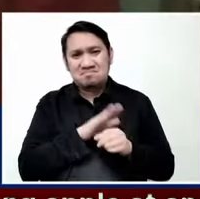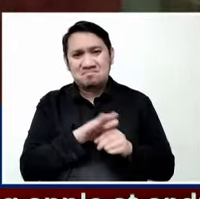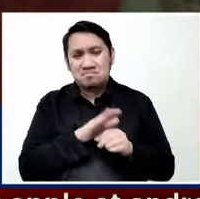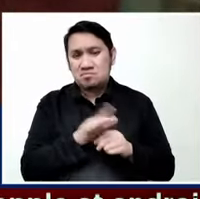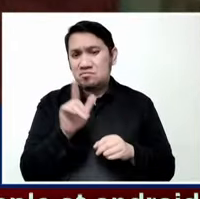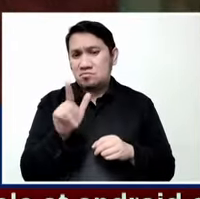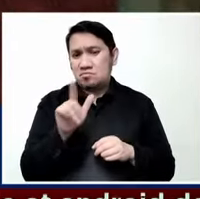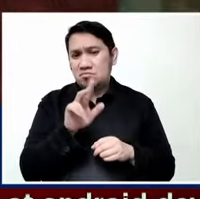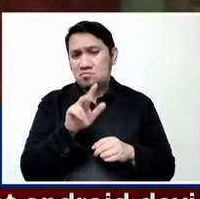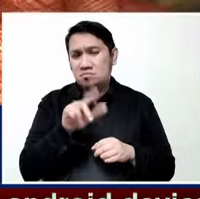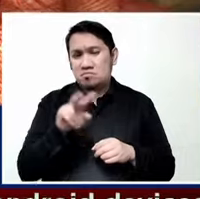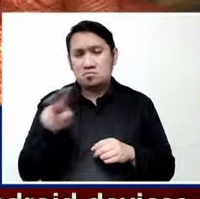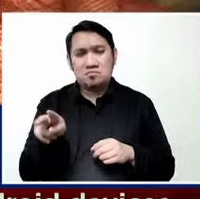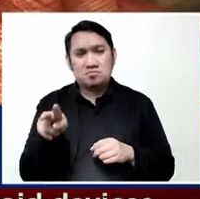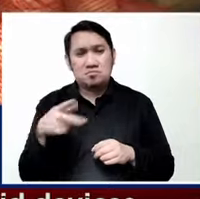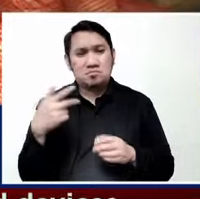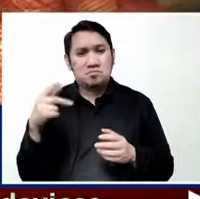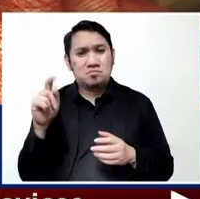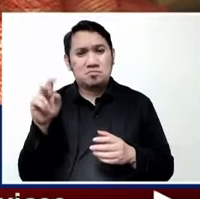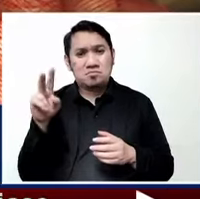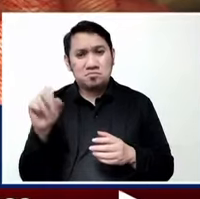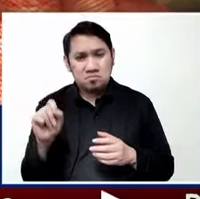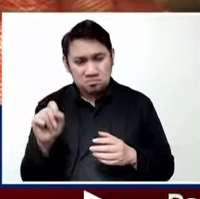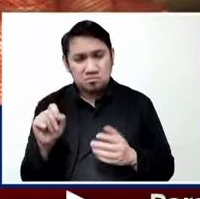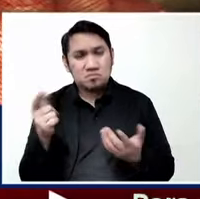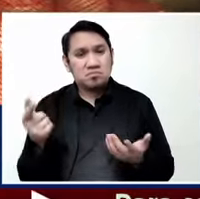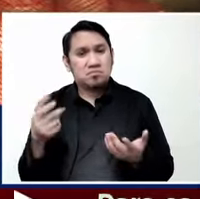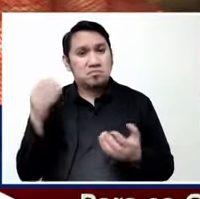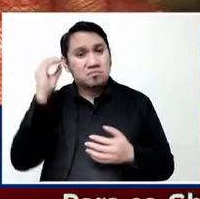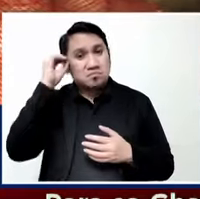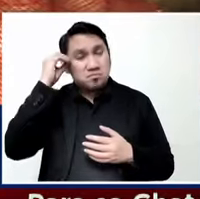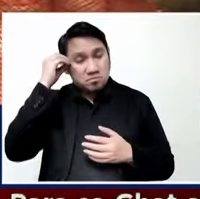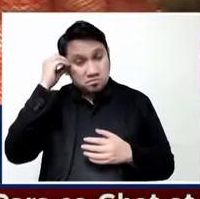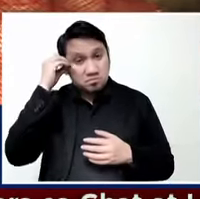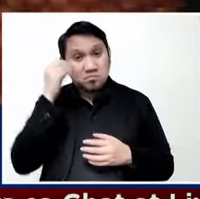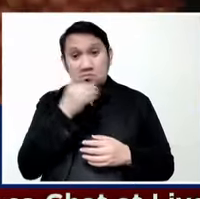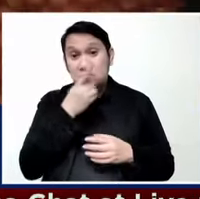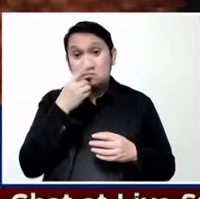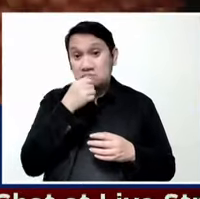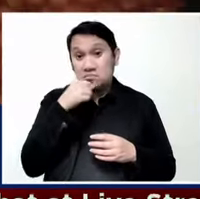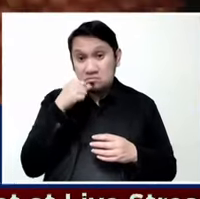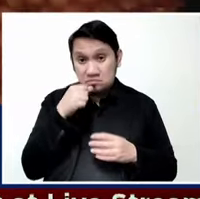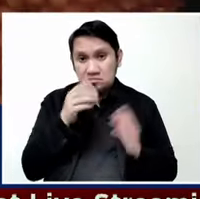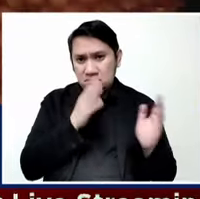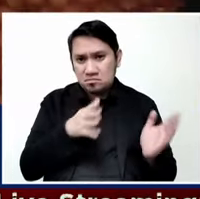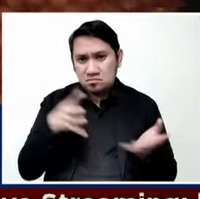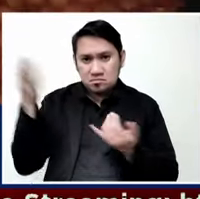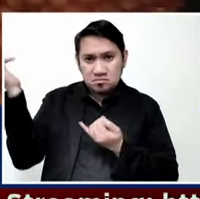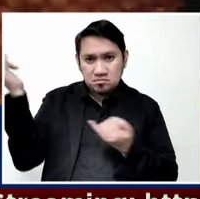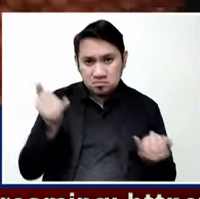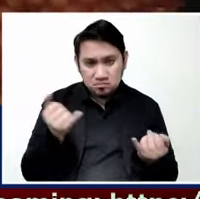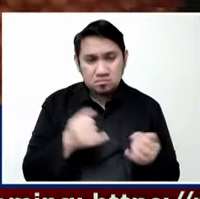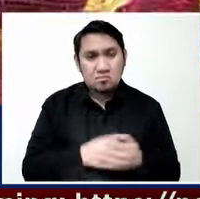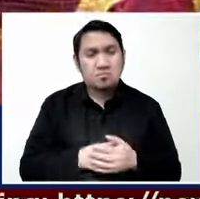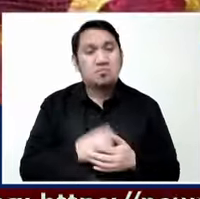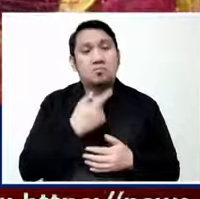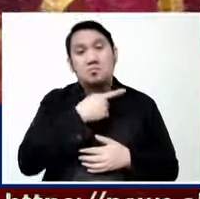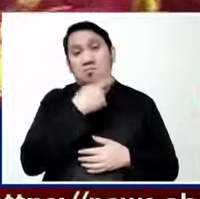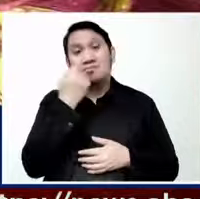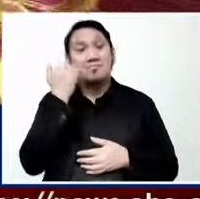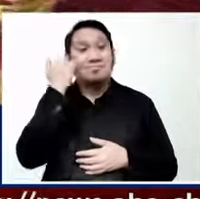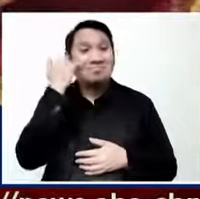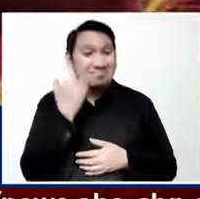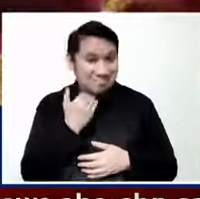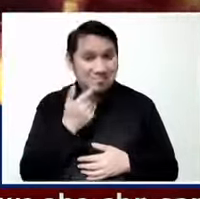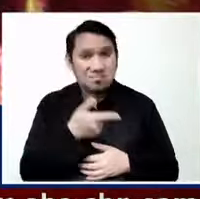22,000 metric tons ng sibuyas na planong angkatin ng Department of Agriculture dahil mas malaki pa ang kakulangan sa